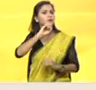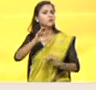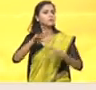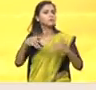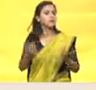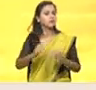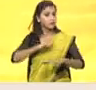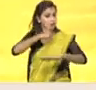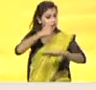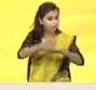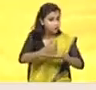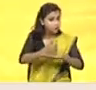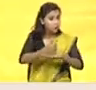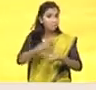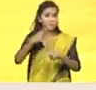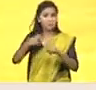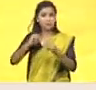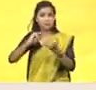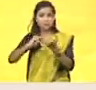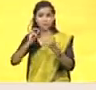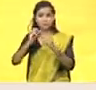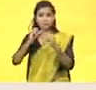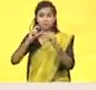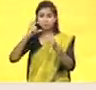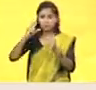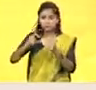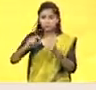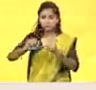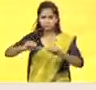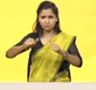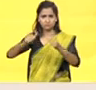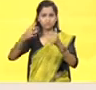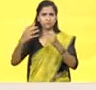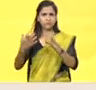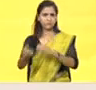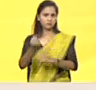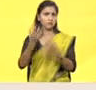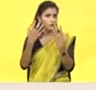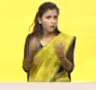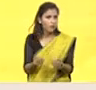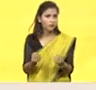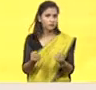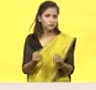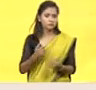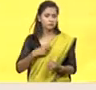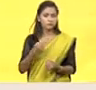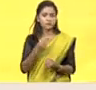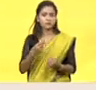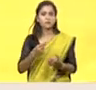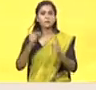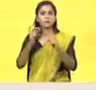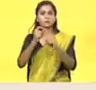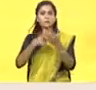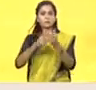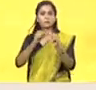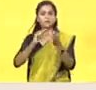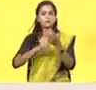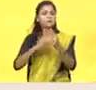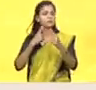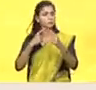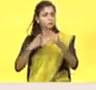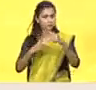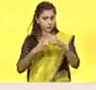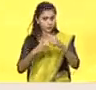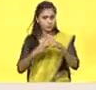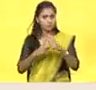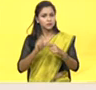स्टार्टअप्स और स्पेस सेक्टर में सफलता हासिल करना चाहते हैं? मैं प्रणीत बात कर रहा हूँ और मैं एक सवाल का जवाब दूंगा।